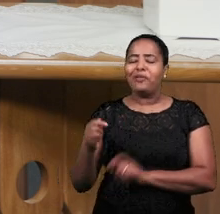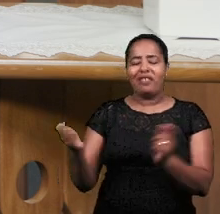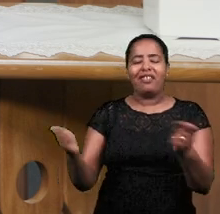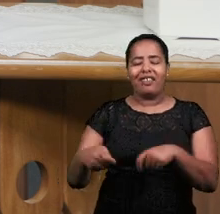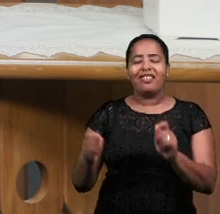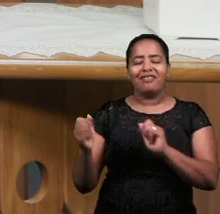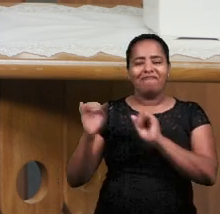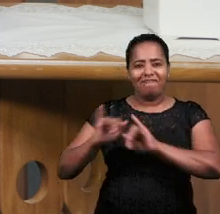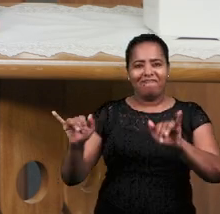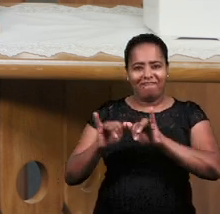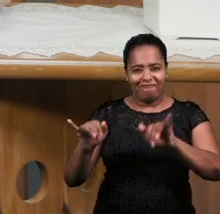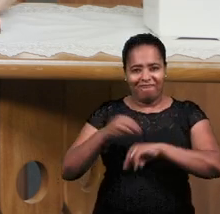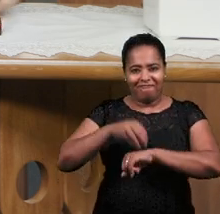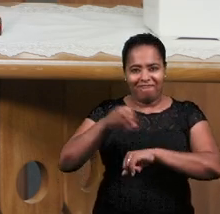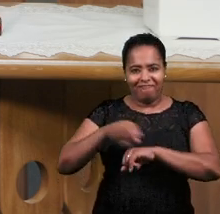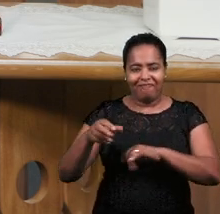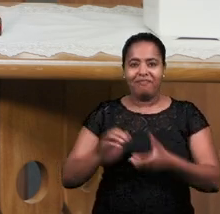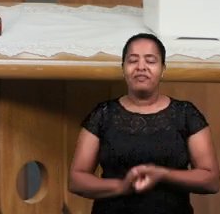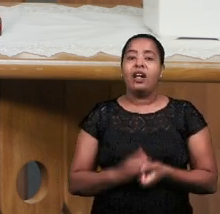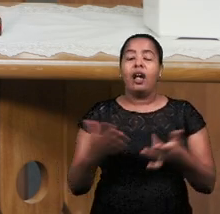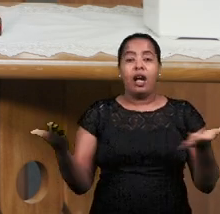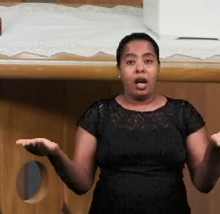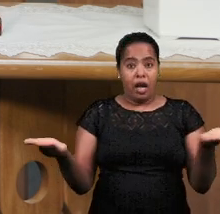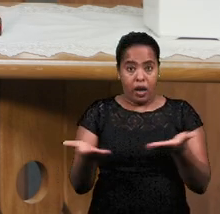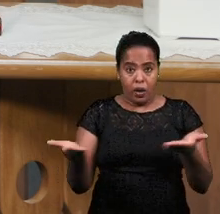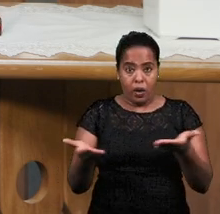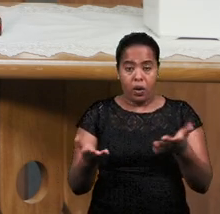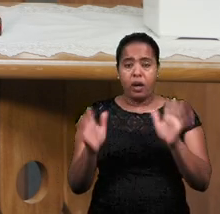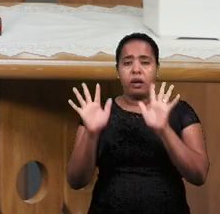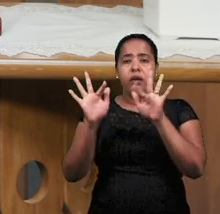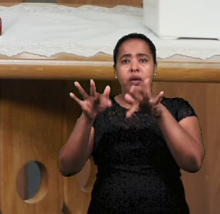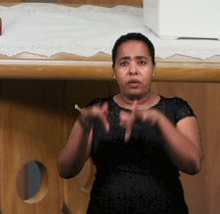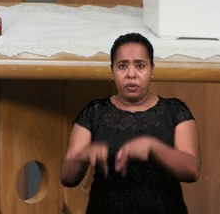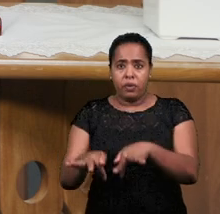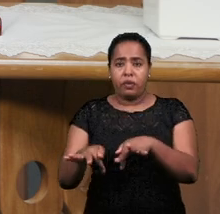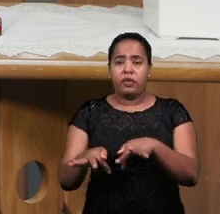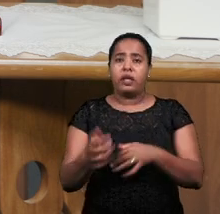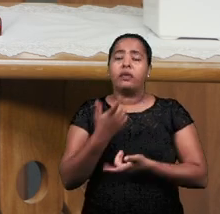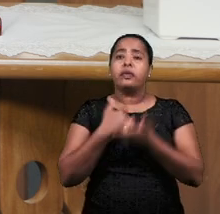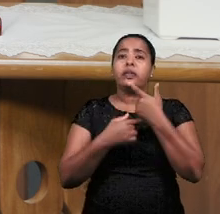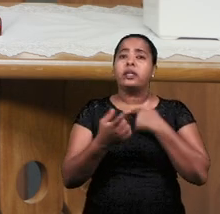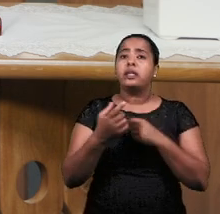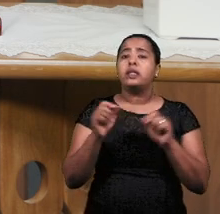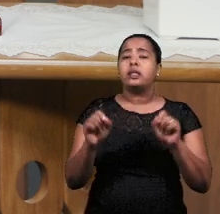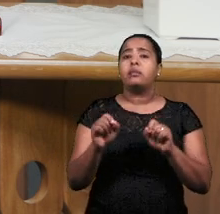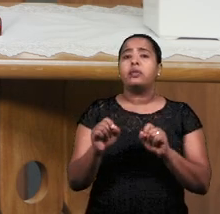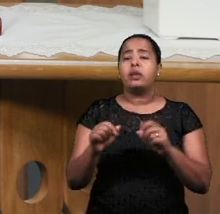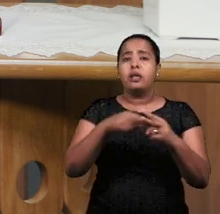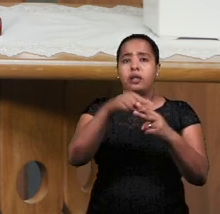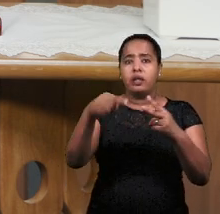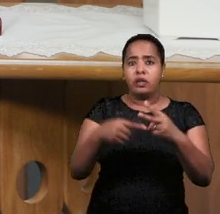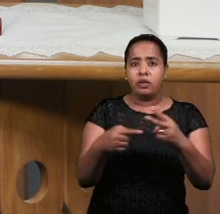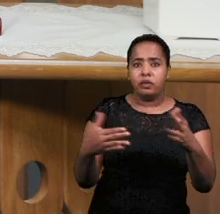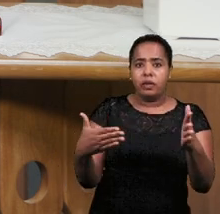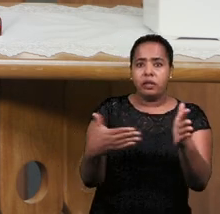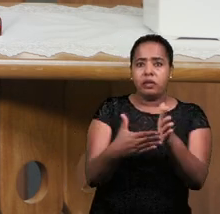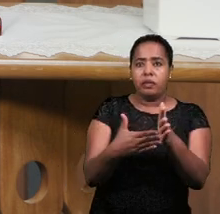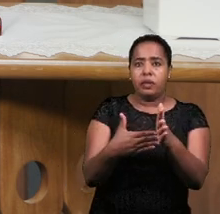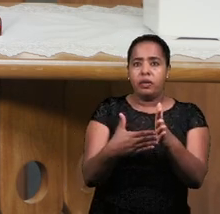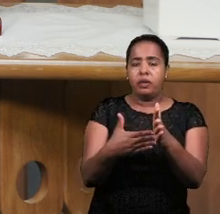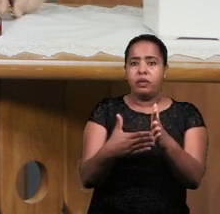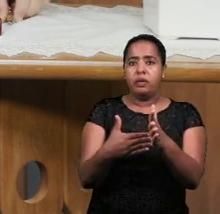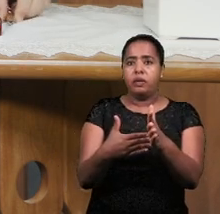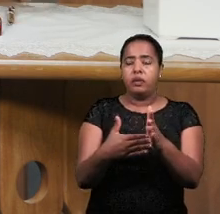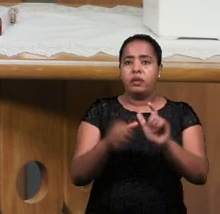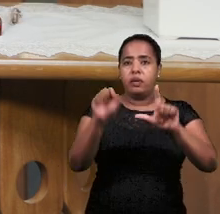pouvez annoncer. Maintenant, en arrivant à la fin, nous voulons parler sur les deux dernières circulaires à